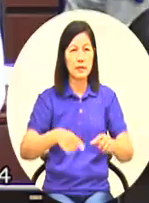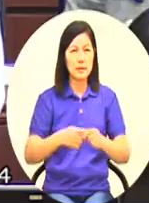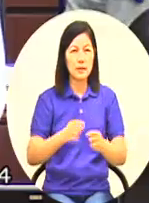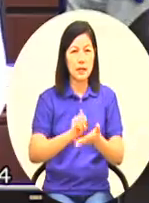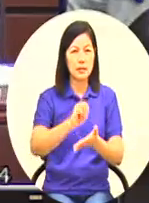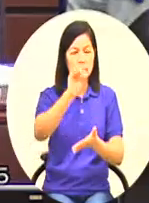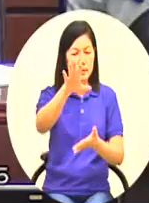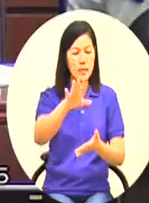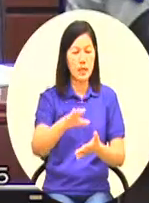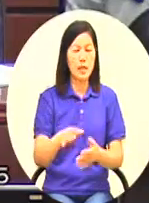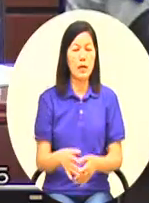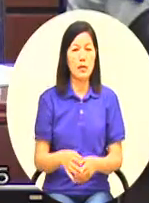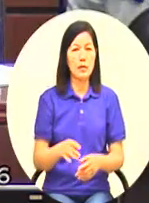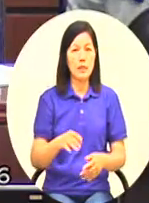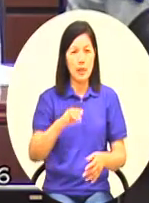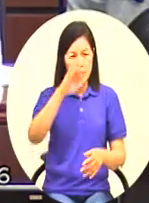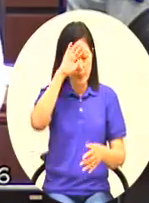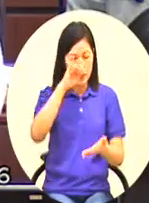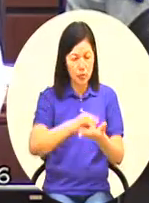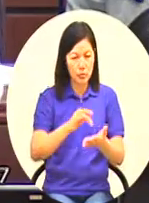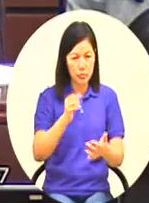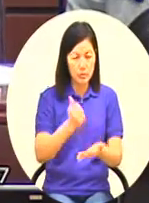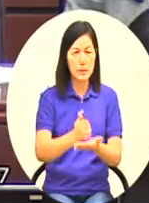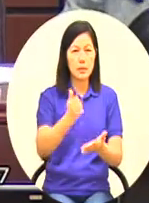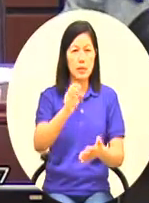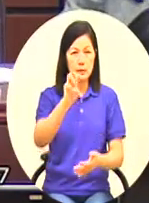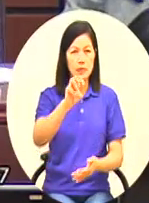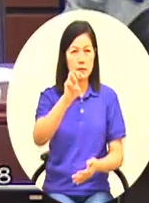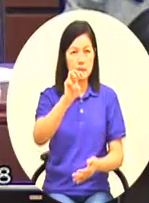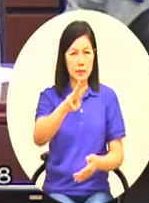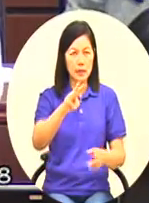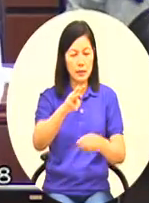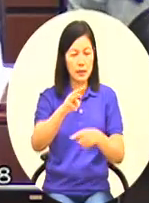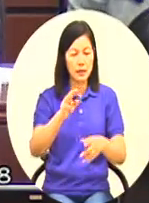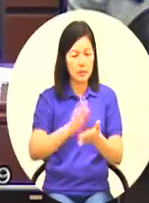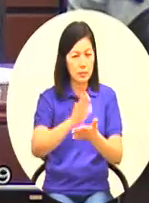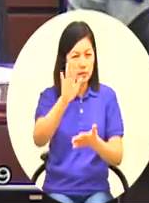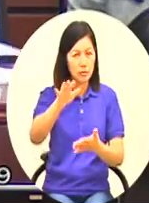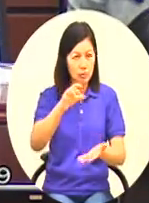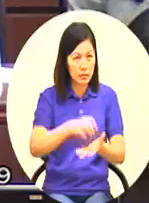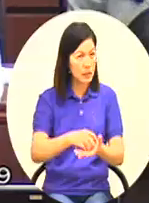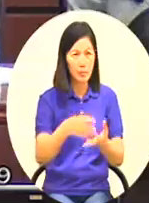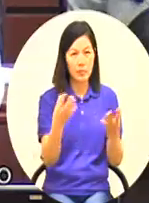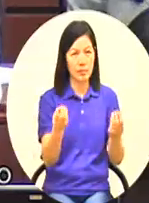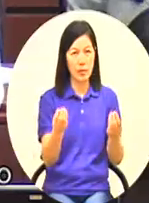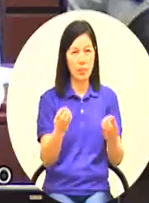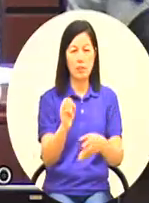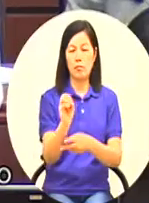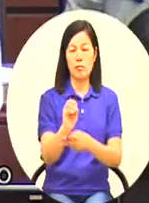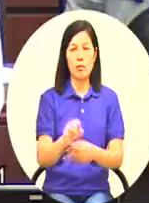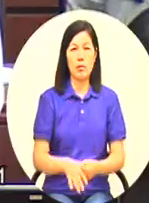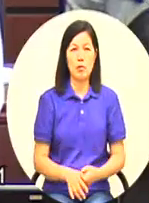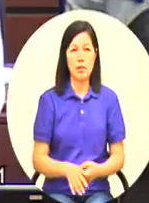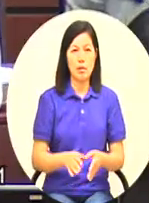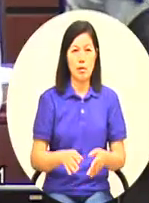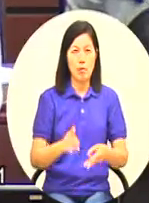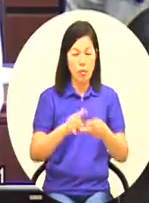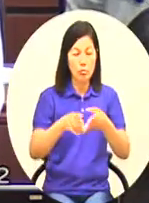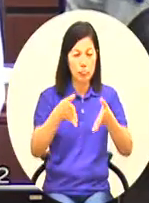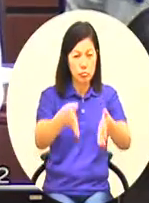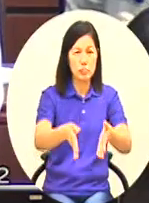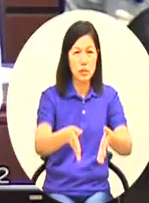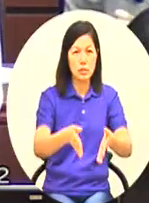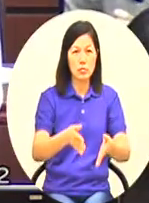支卡有33例。吼，啊，尾也拢证明是无，吼，但遮个看起来拢是主要拢是去东南亚旅